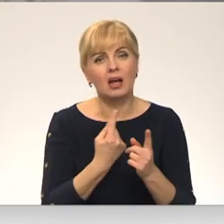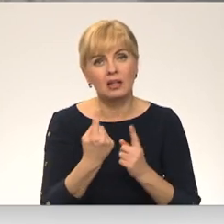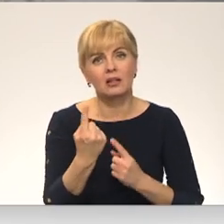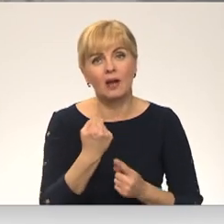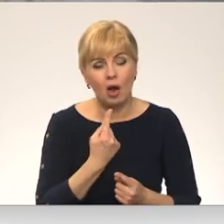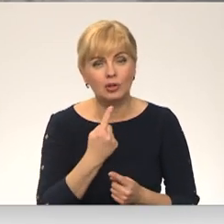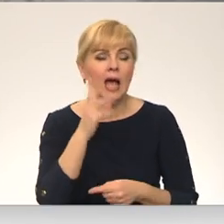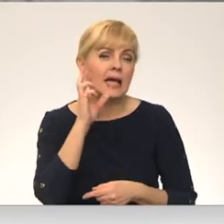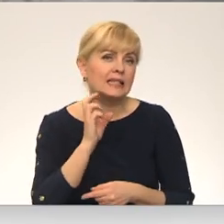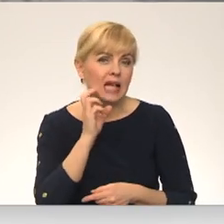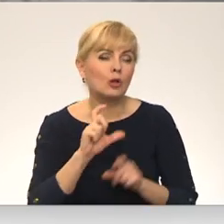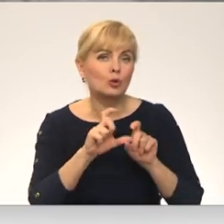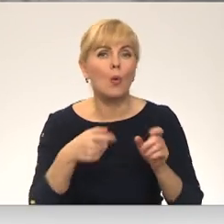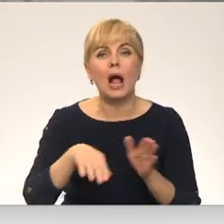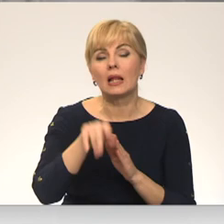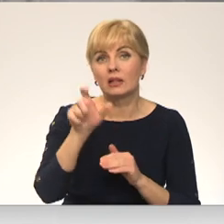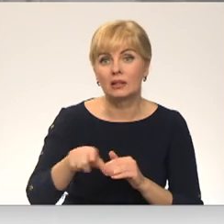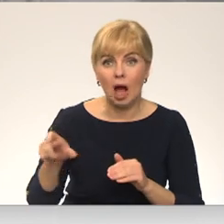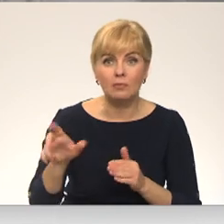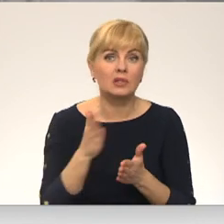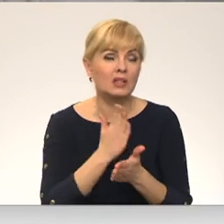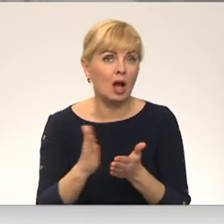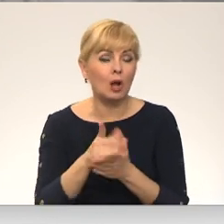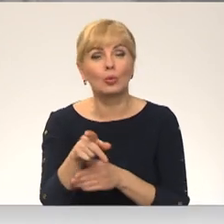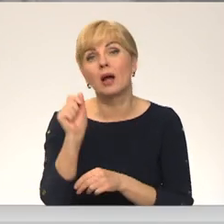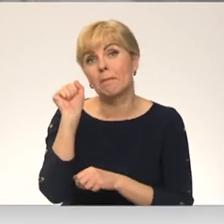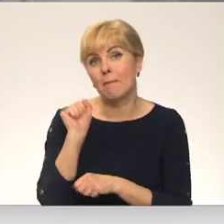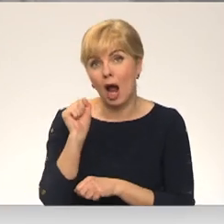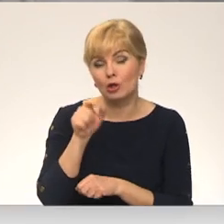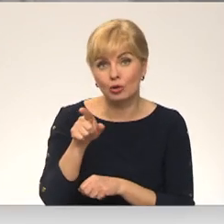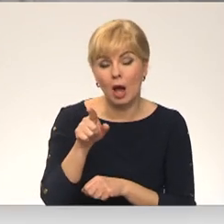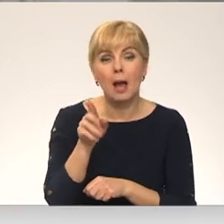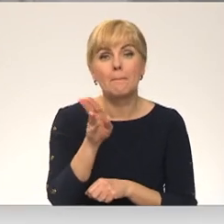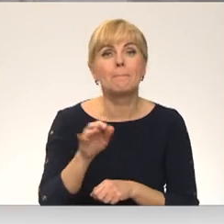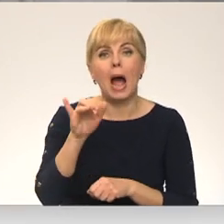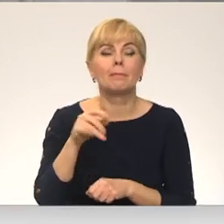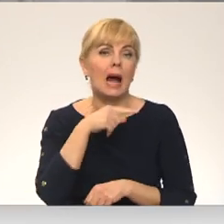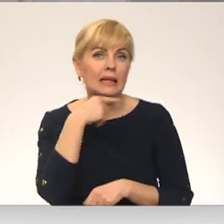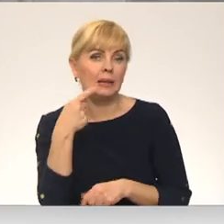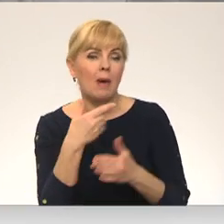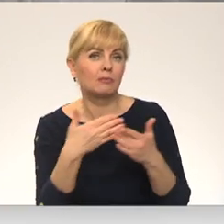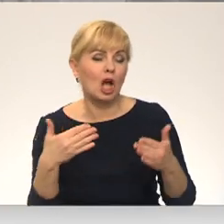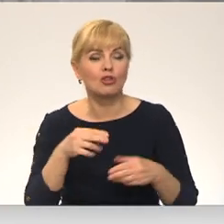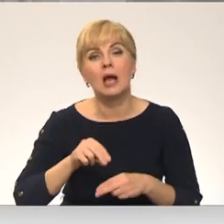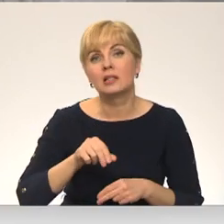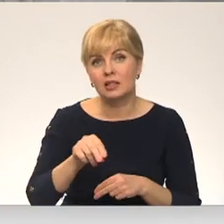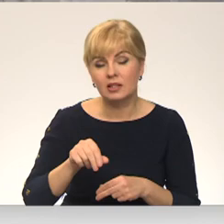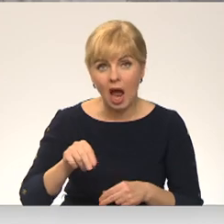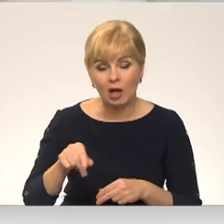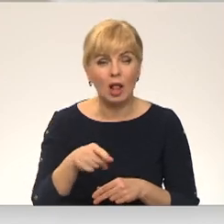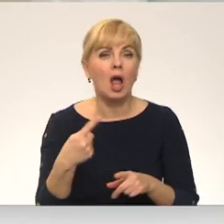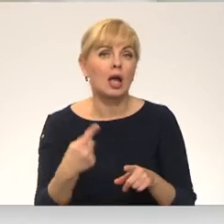vēlmes senioru skolas dalībnieki ir sakumpunktējuši šādos te maisos. Tā, piemēram, Baiba ir vēlējušies dažādas sēklas, te ir